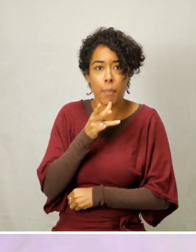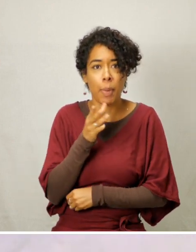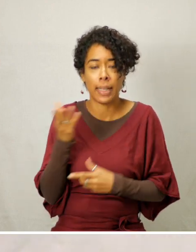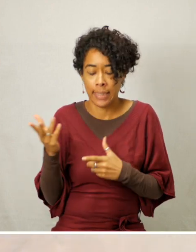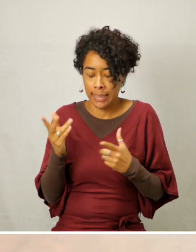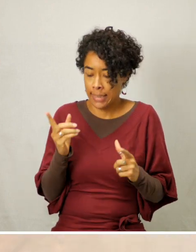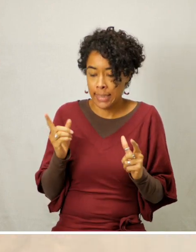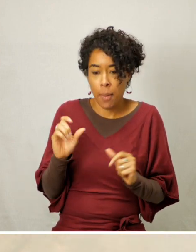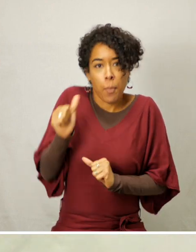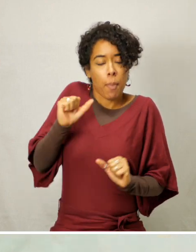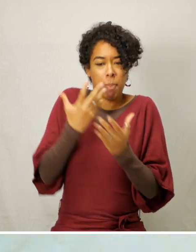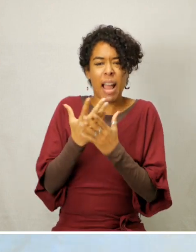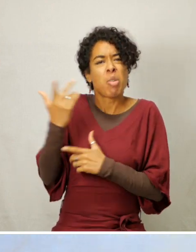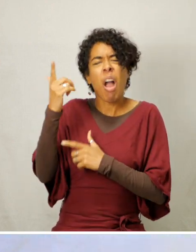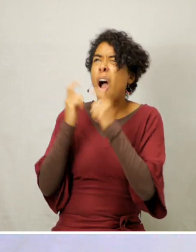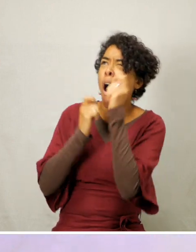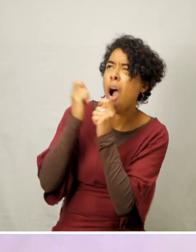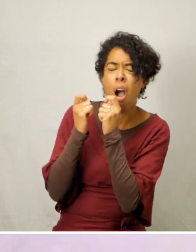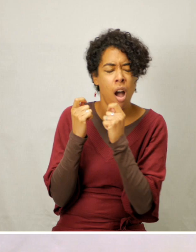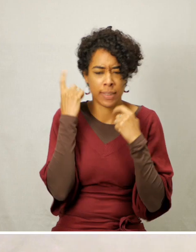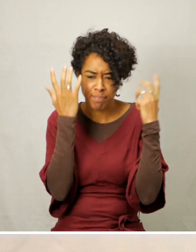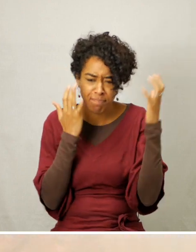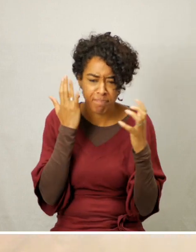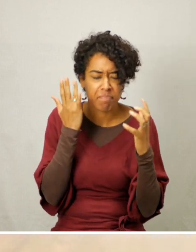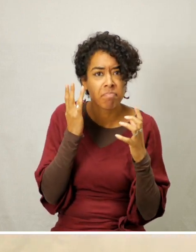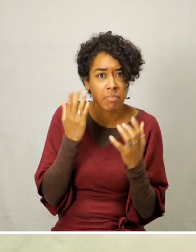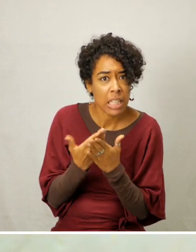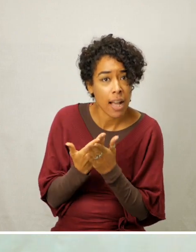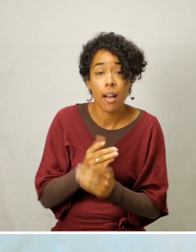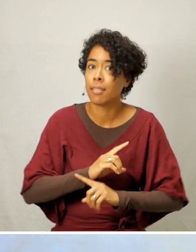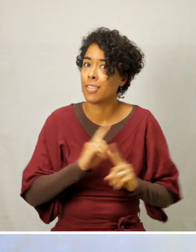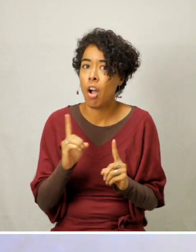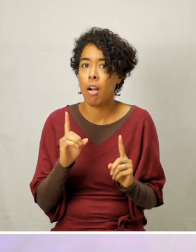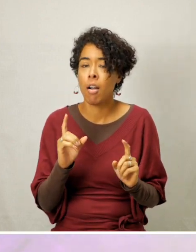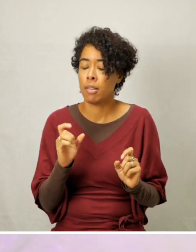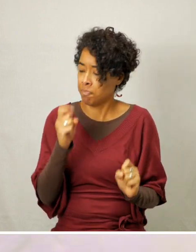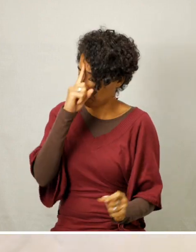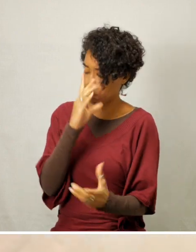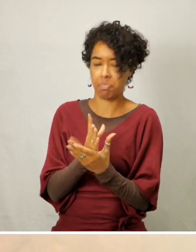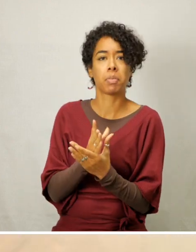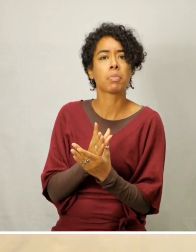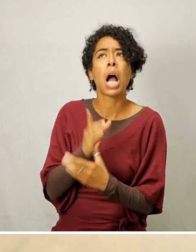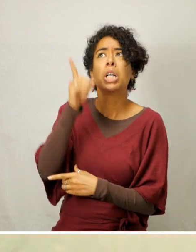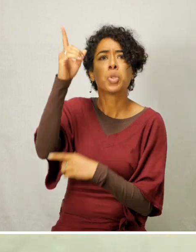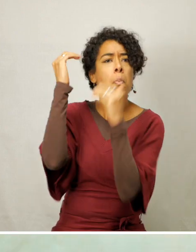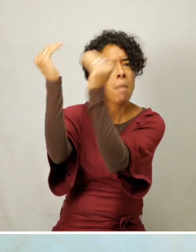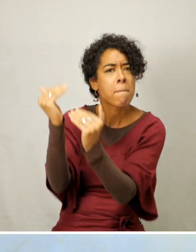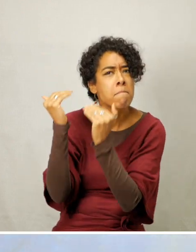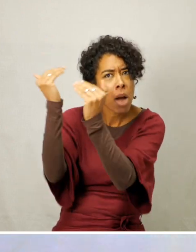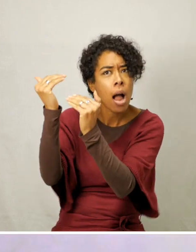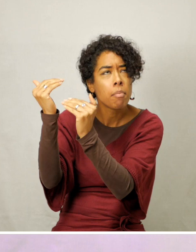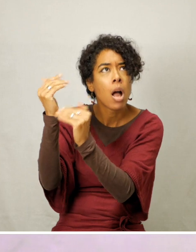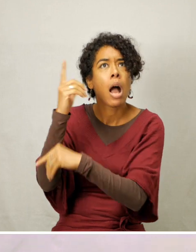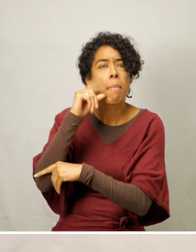première réaction, ça n'a pas été la plainte, les murmures, l'inquiétude ou quoi que ce soit. Non, il a saisi par la foi que l'Éternel n'avait pas changé, que ce qu'il avait fait